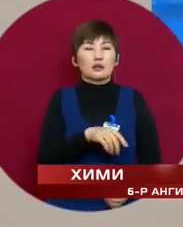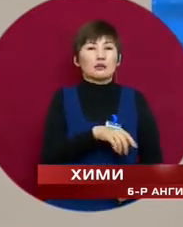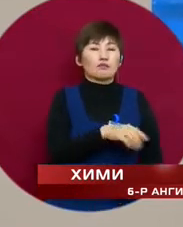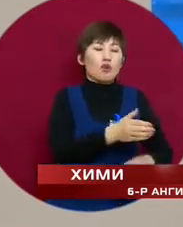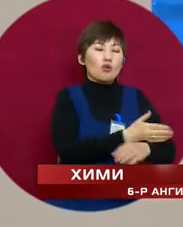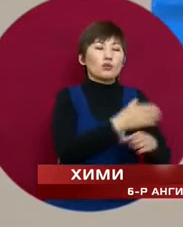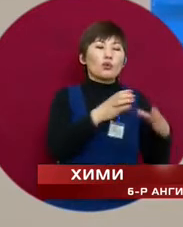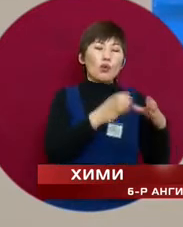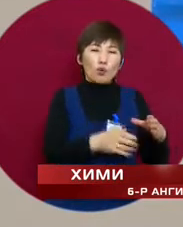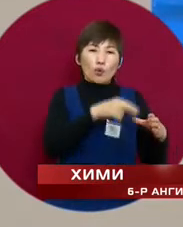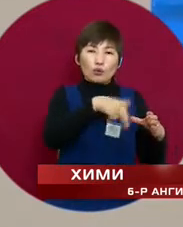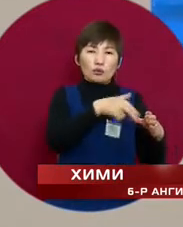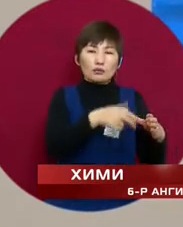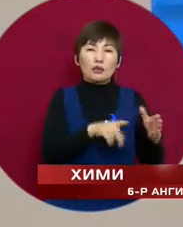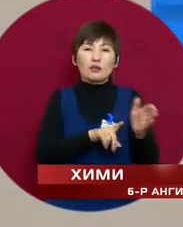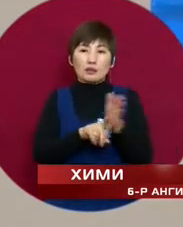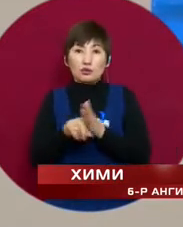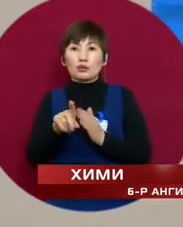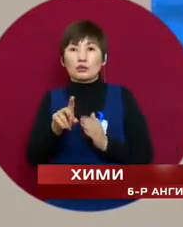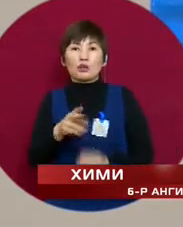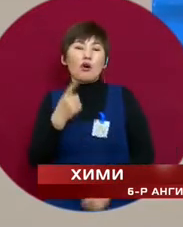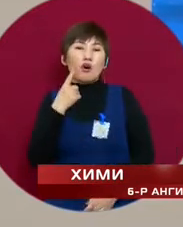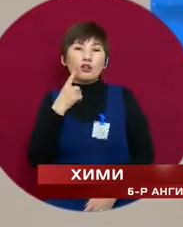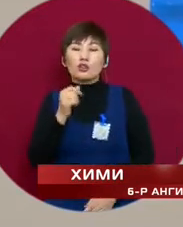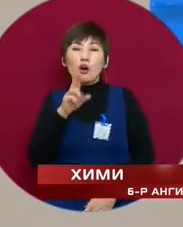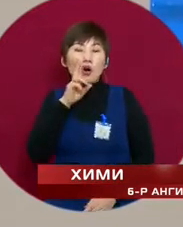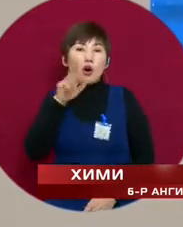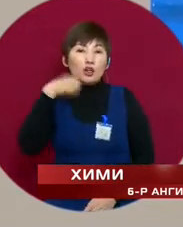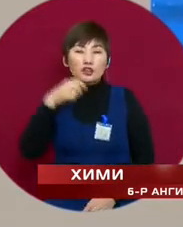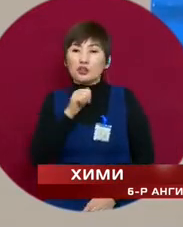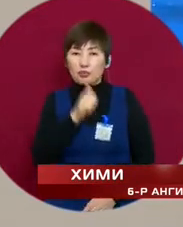авсан давс, хоолны давс бол биш.